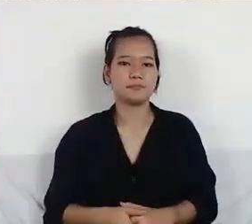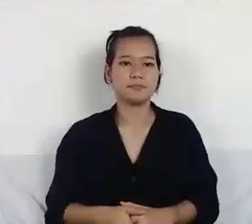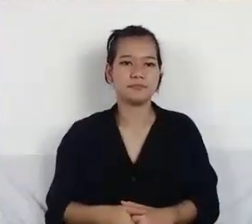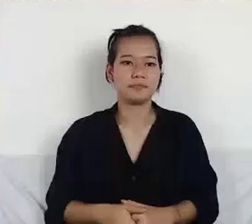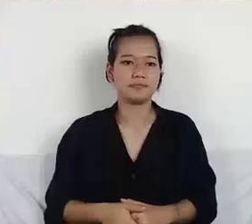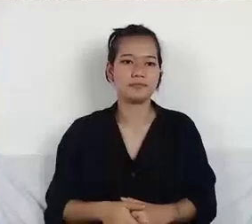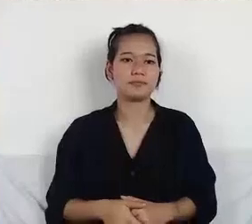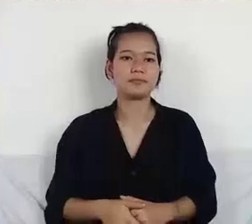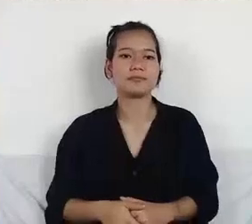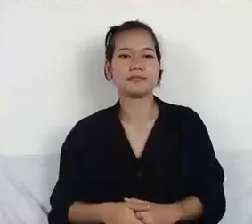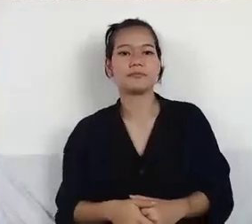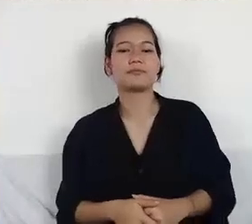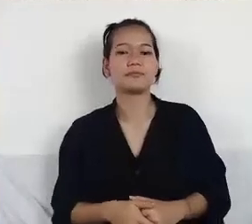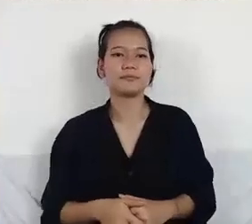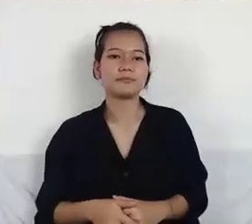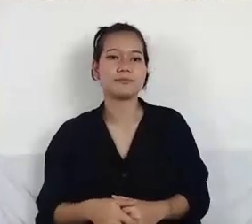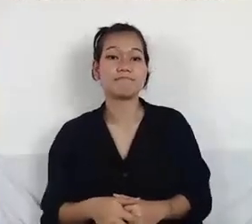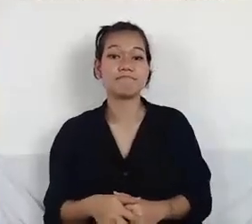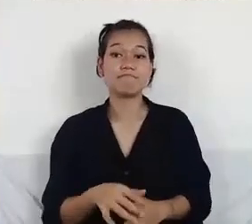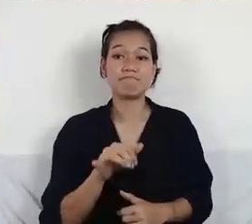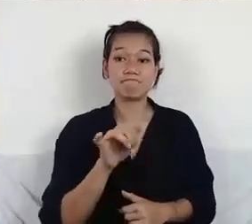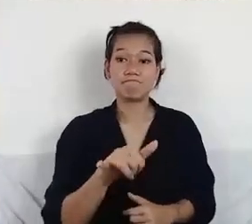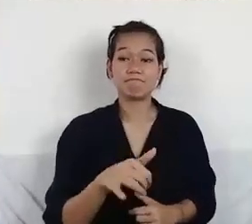Cek. Ya.